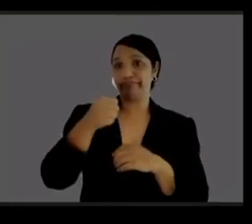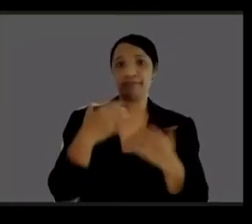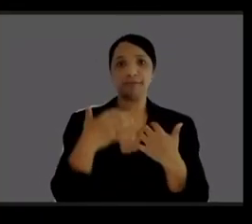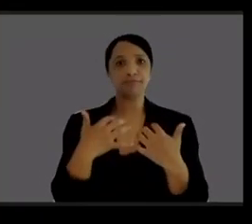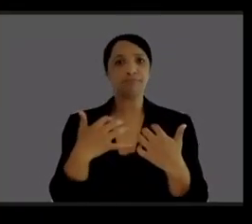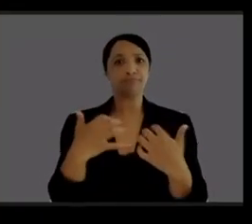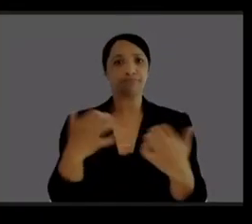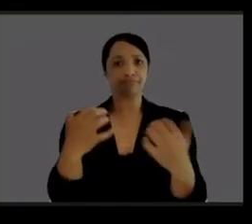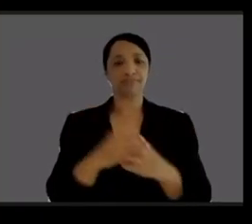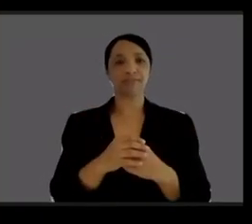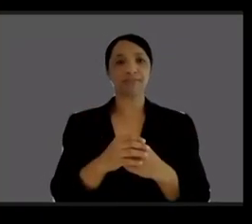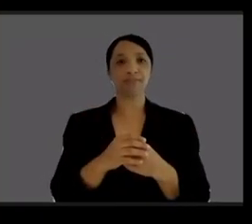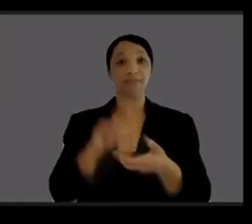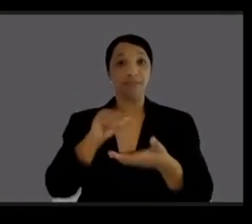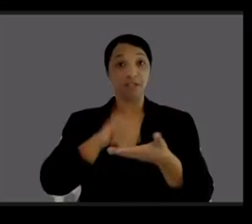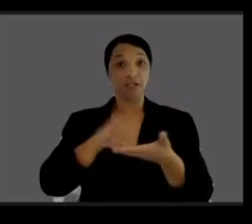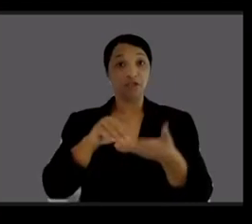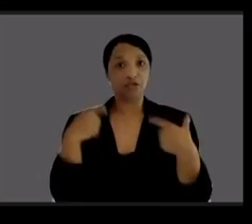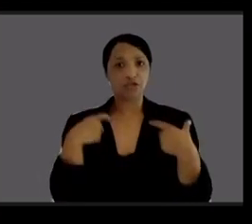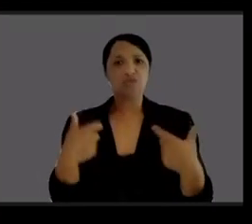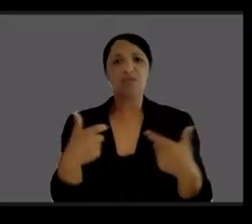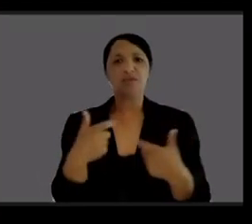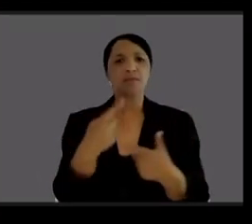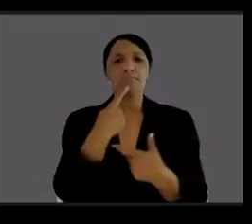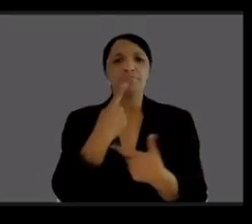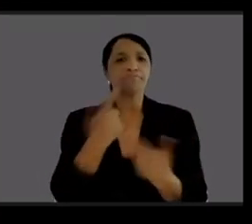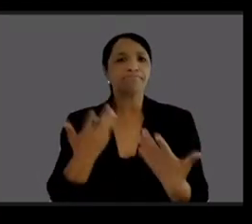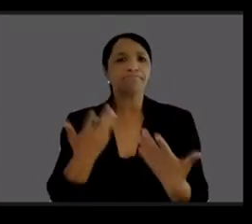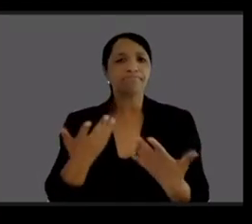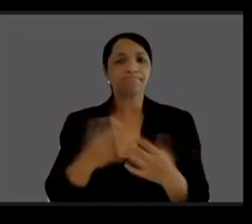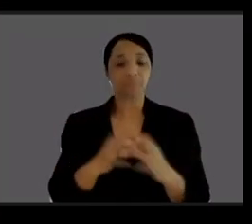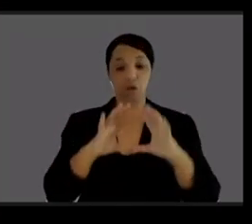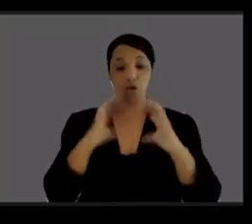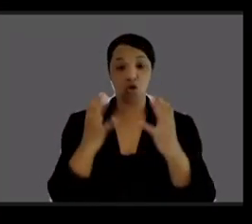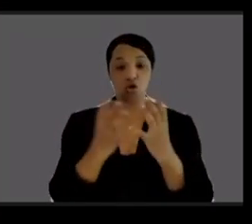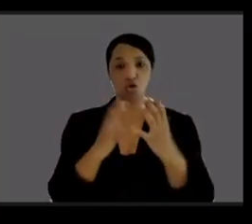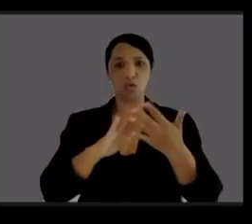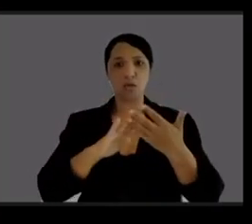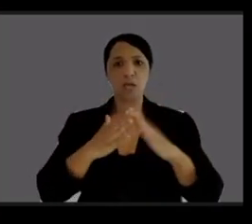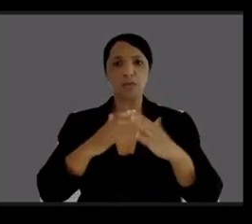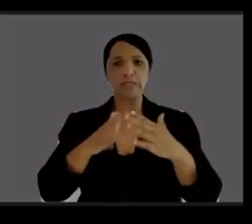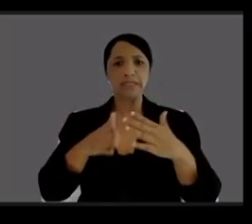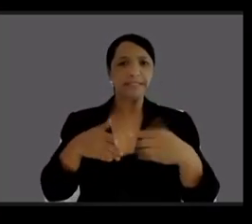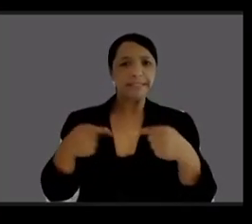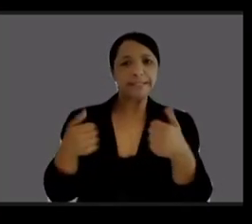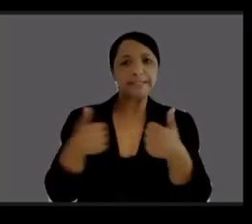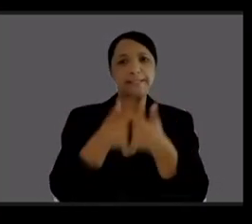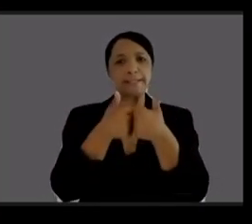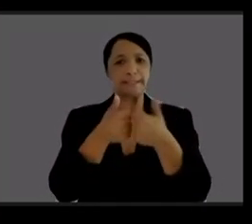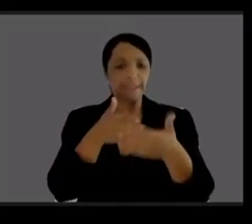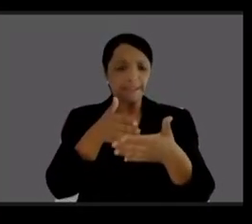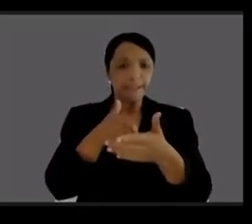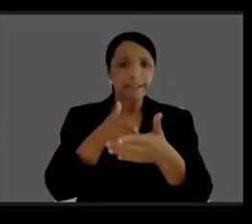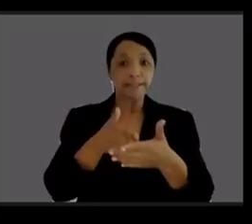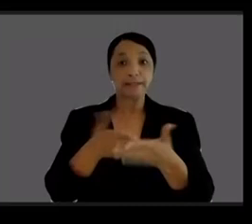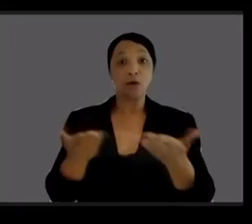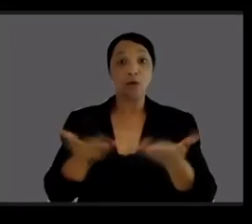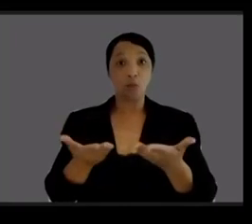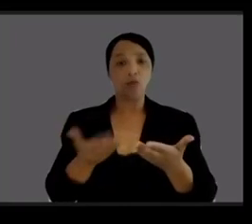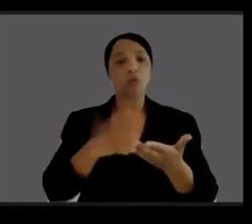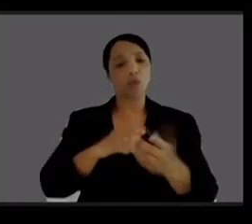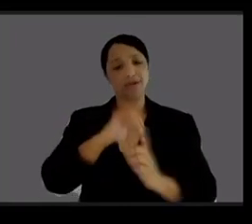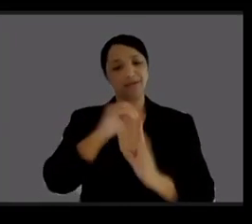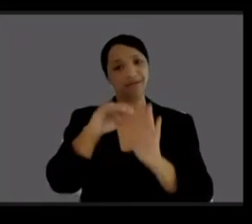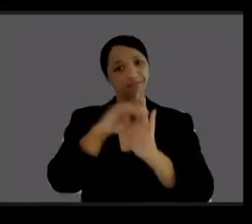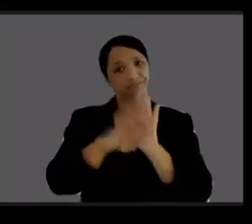正像古特雷斯秘书长提醒我们的那样，全球社会在达到2030年可持续发展目标的过程当